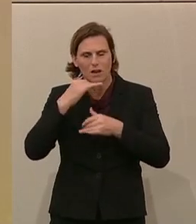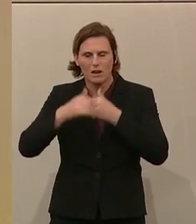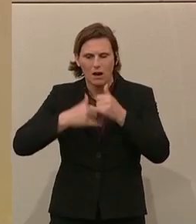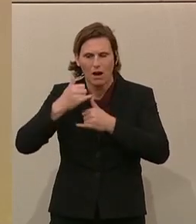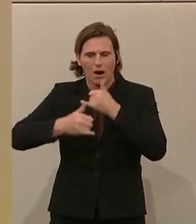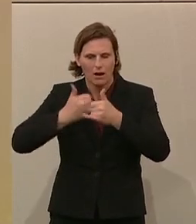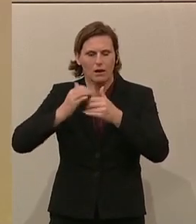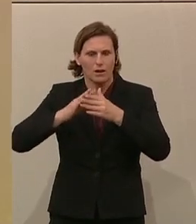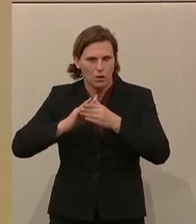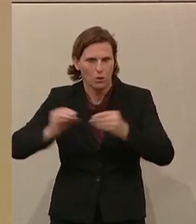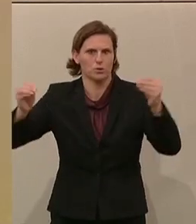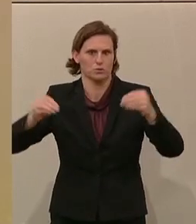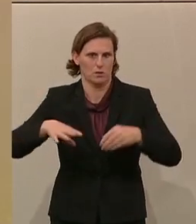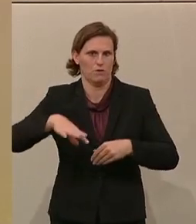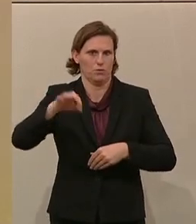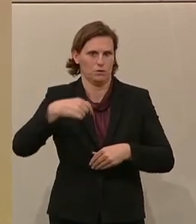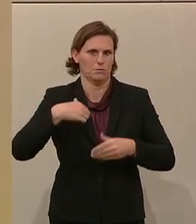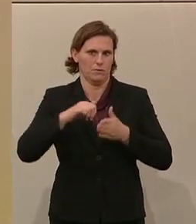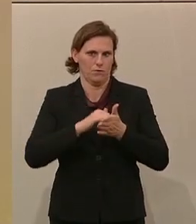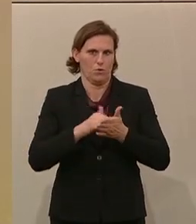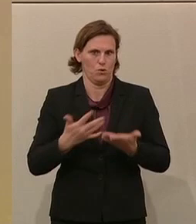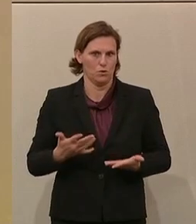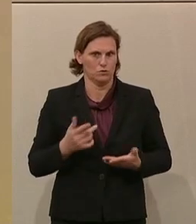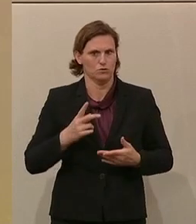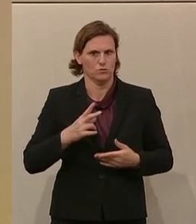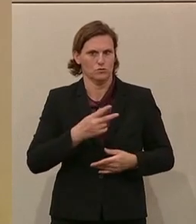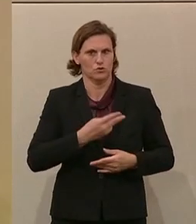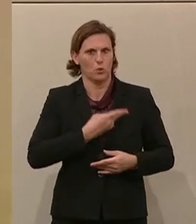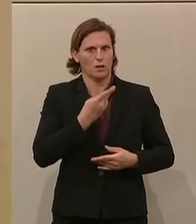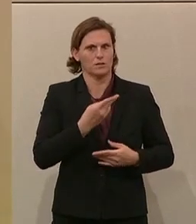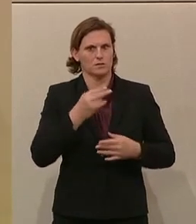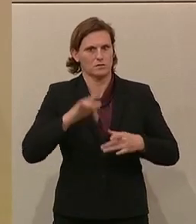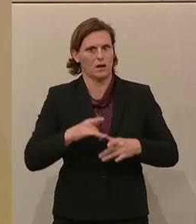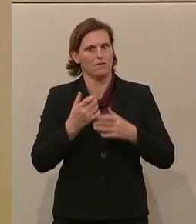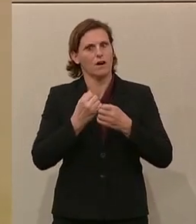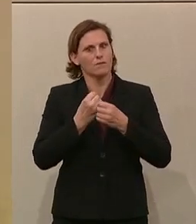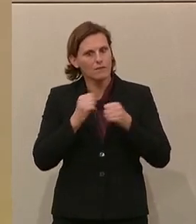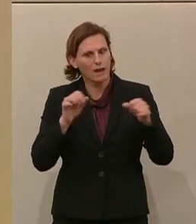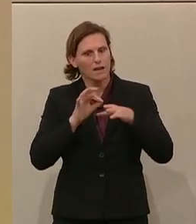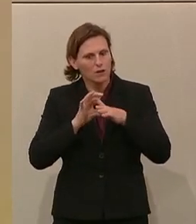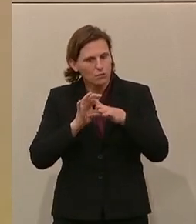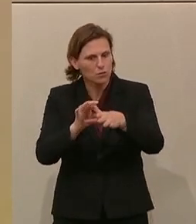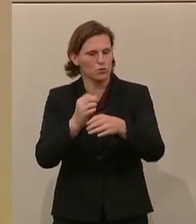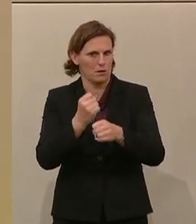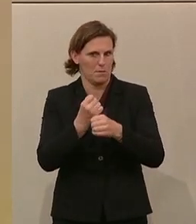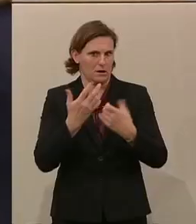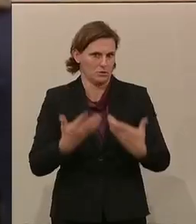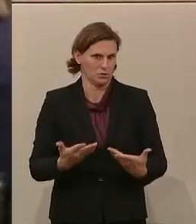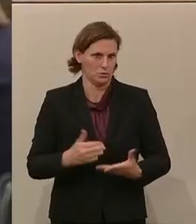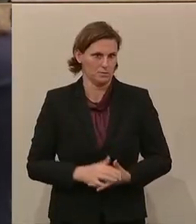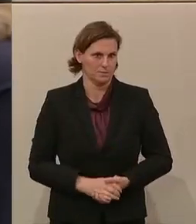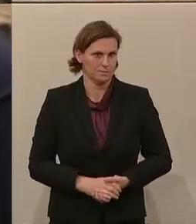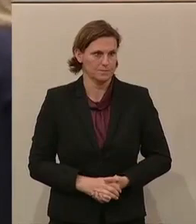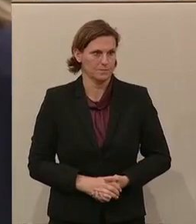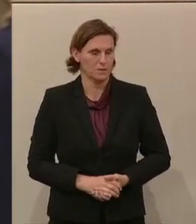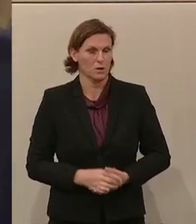diesbezüglich endlich vollzogen hat, worüber ich sehr froh bin, worauf ich sehr stolz bin, dass das unter freiheitlicher Führung passiert ist. Und in